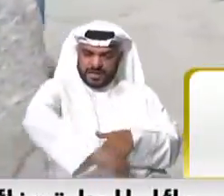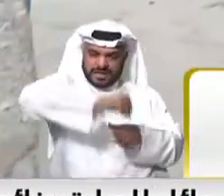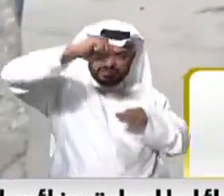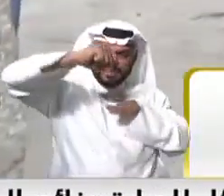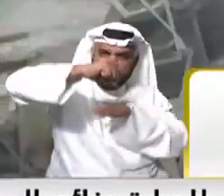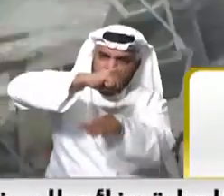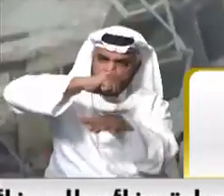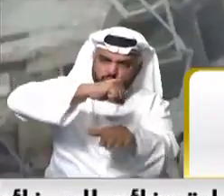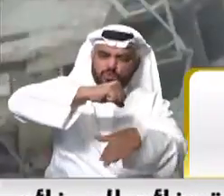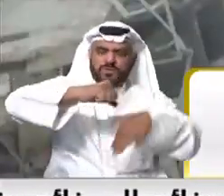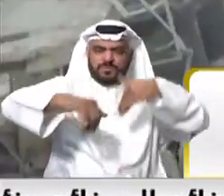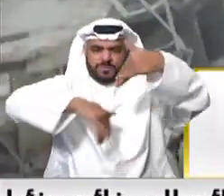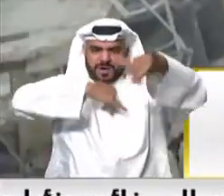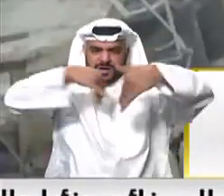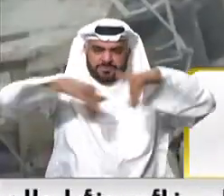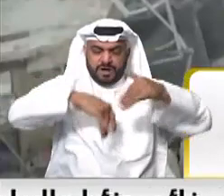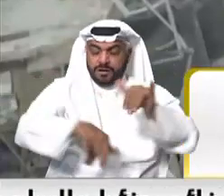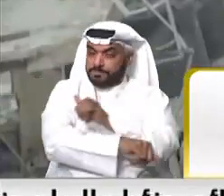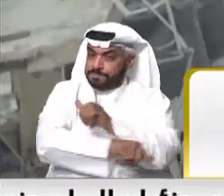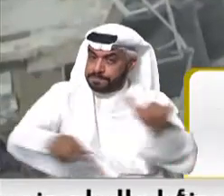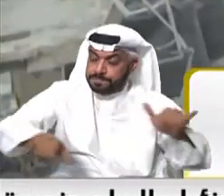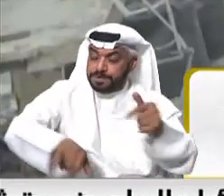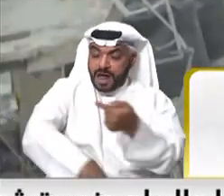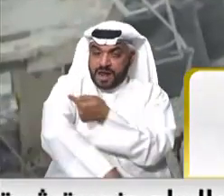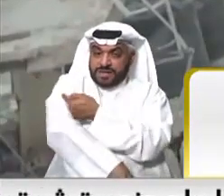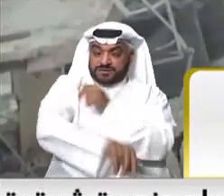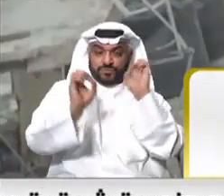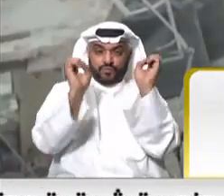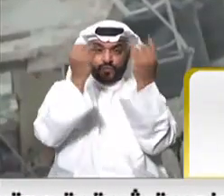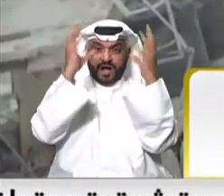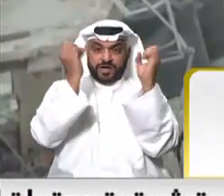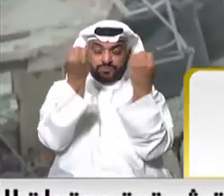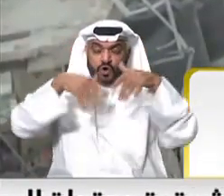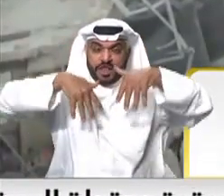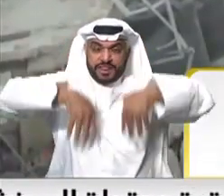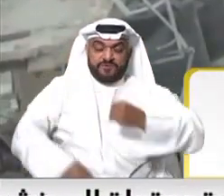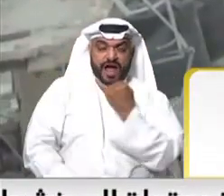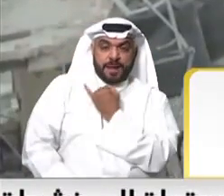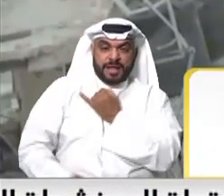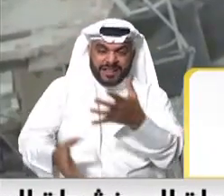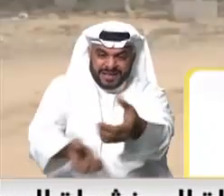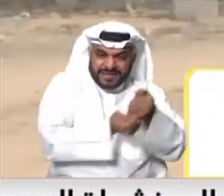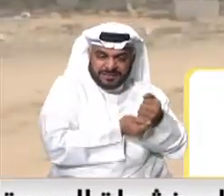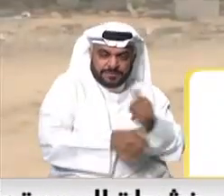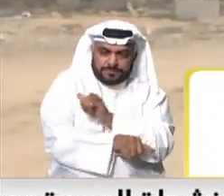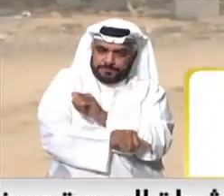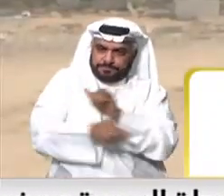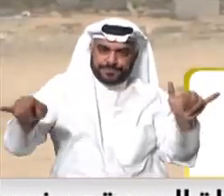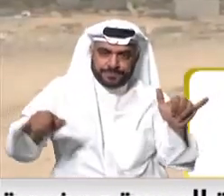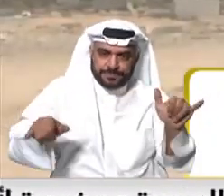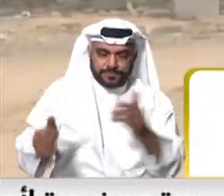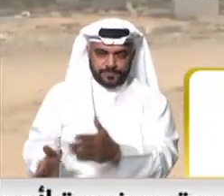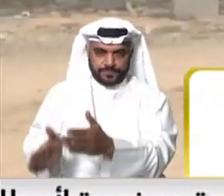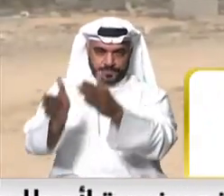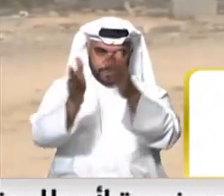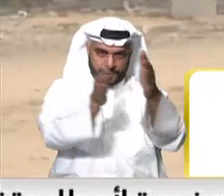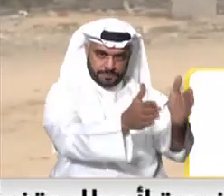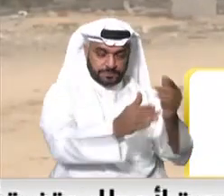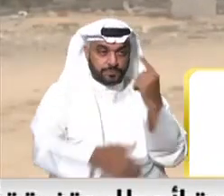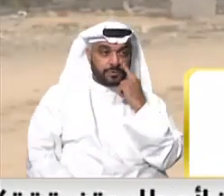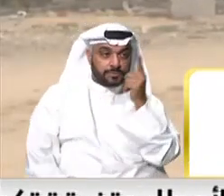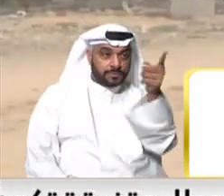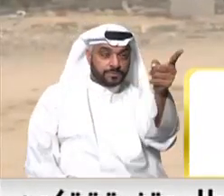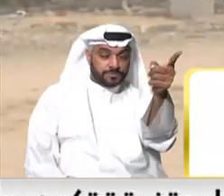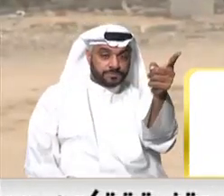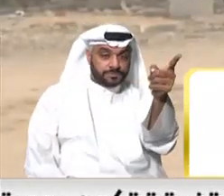وفي الطرقات، لا تستطيع طواقم الإسعاف والدفاع المدني الوصول إليهم، فيما يرى المراقبون أن